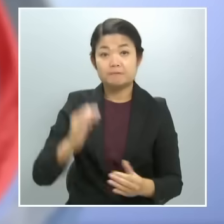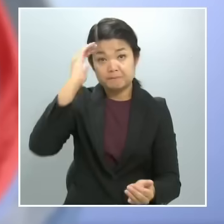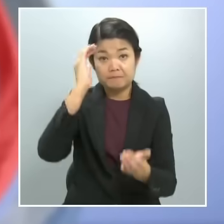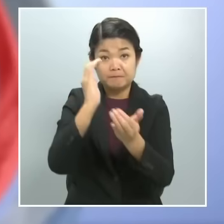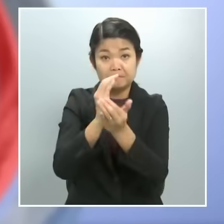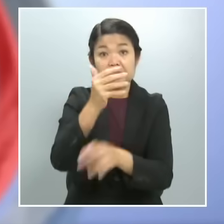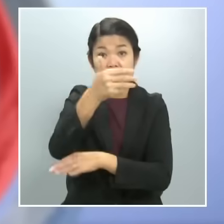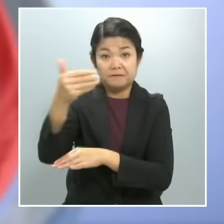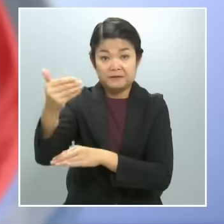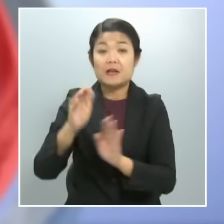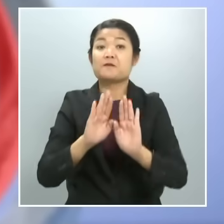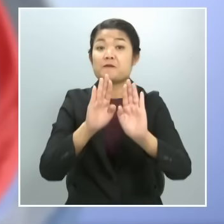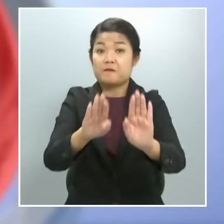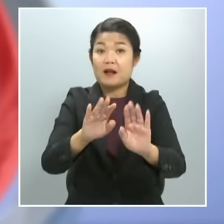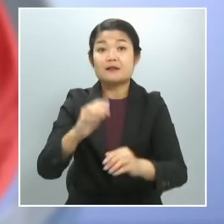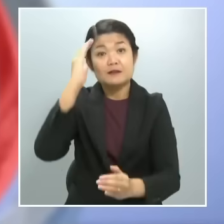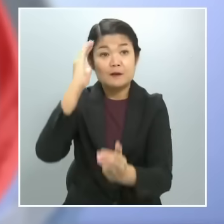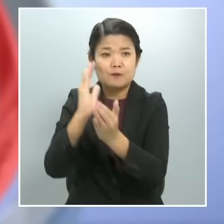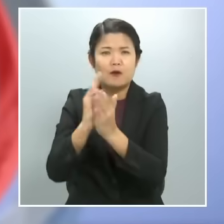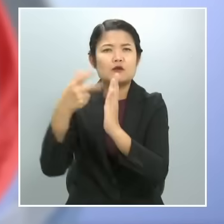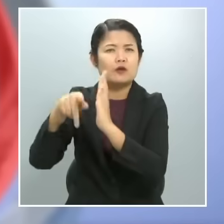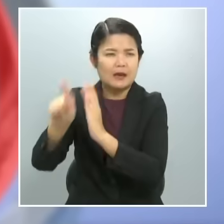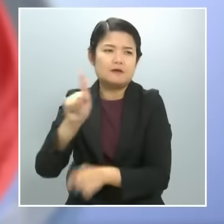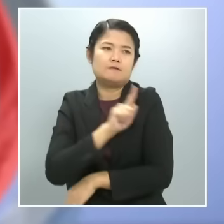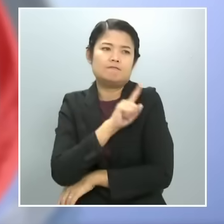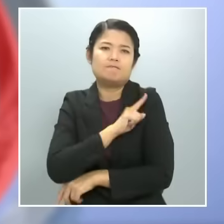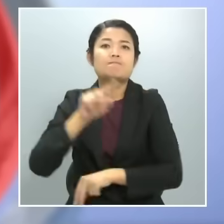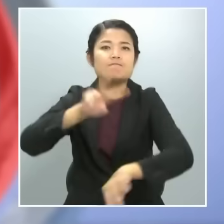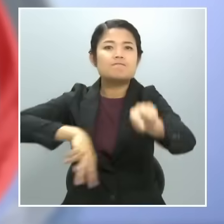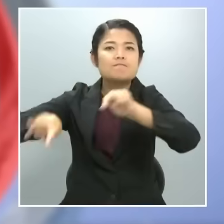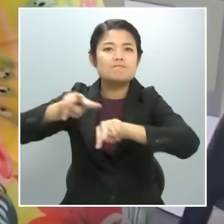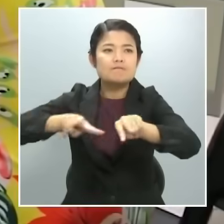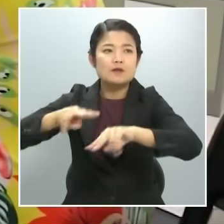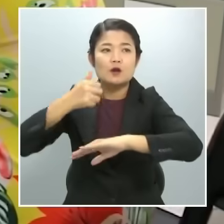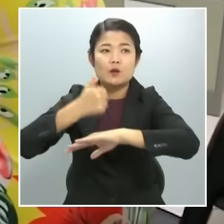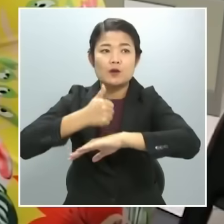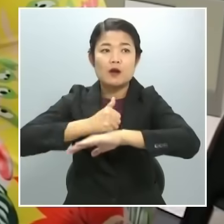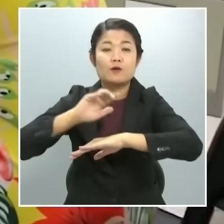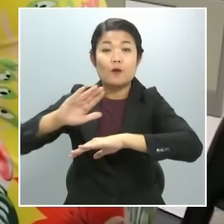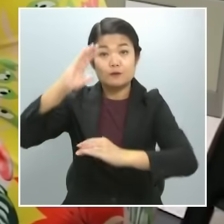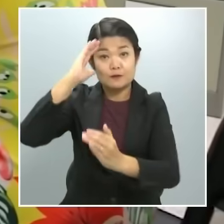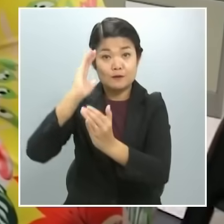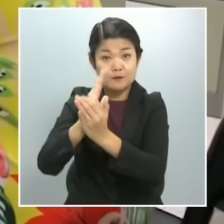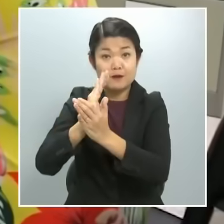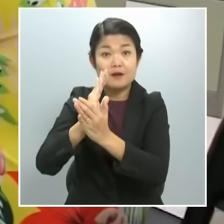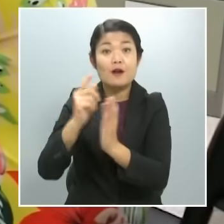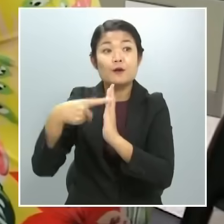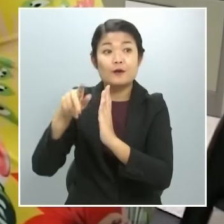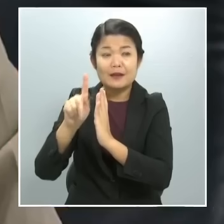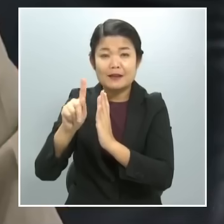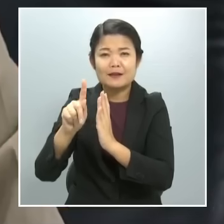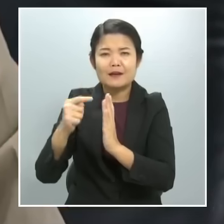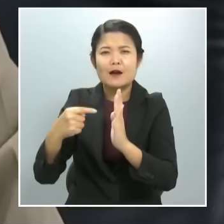หมายแล้วนะคะให้ทางสพแวงน้อยรับผิดชอบคดีทางผู้กำกับการของสพแวงน้อยพันตำรวจเอกสมมาศมั่ง